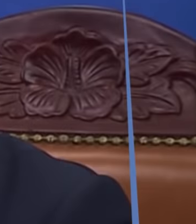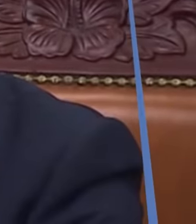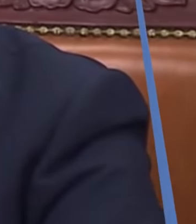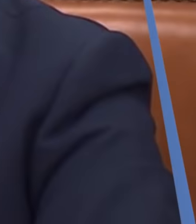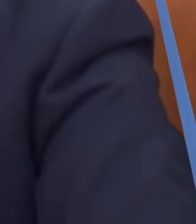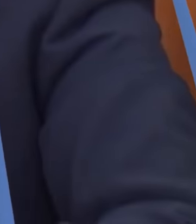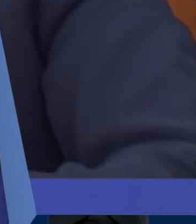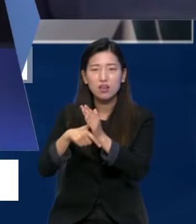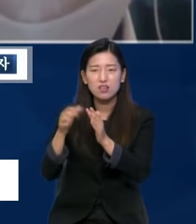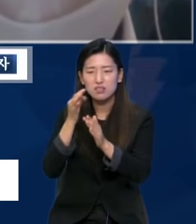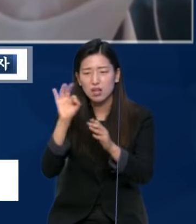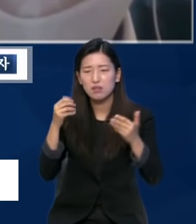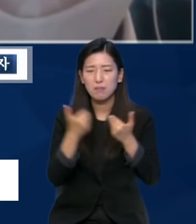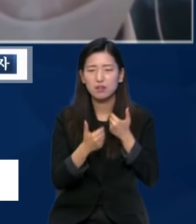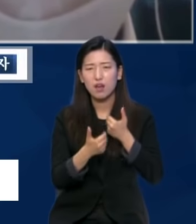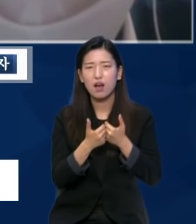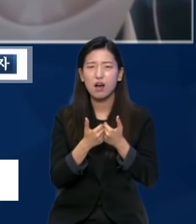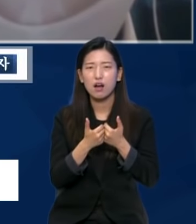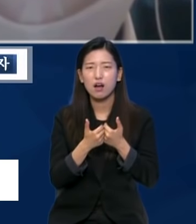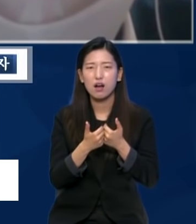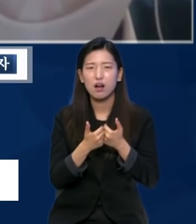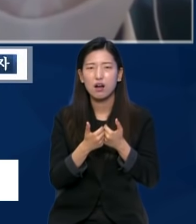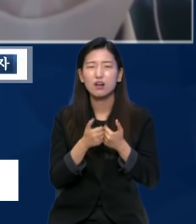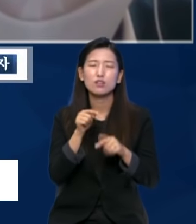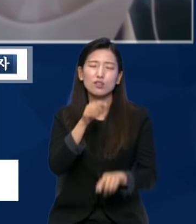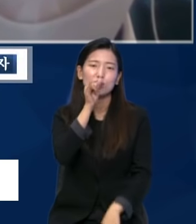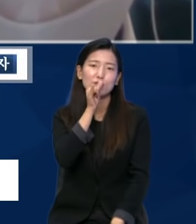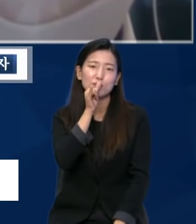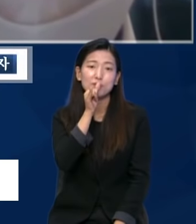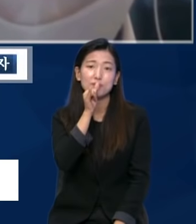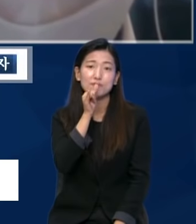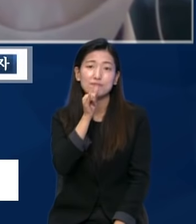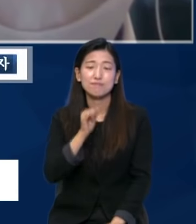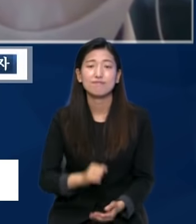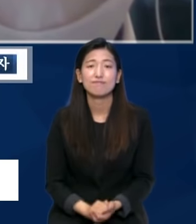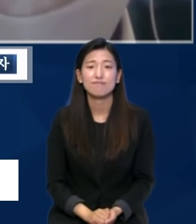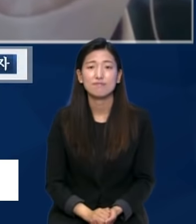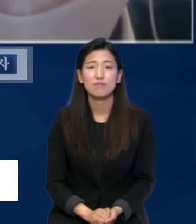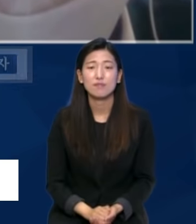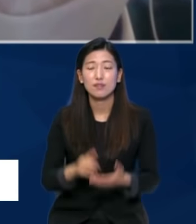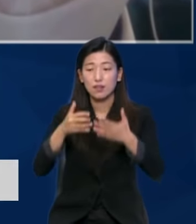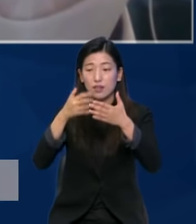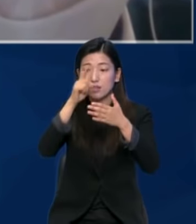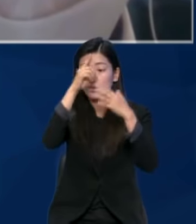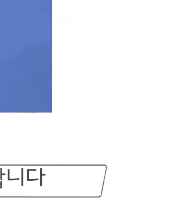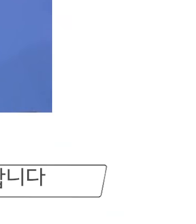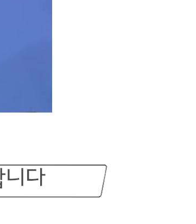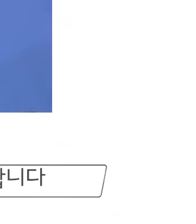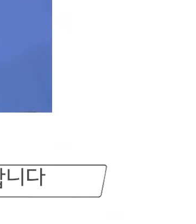예정이고요. 바람직한 인사청 문제도 개선 방안에 대해 의견이 있으면 들려주시면 좋겠습니다.